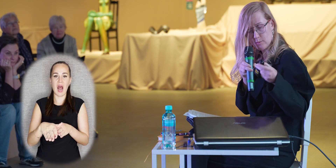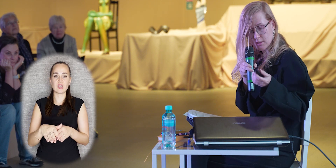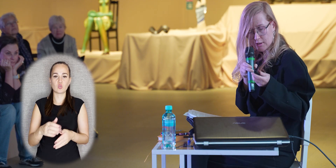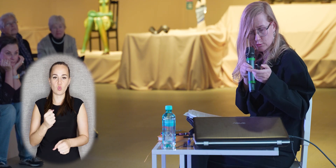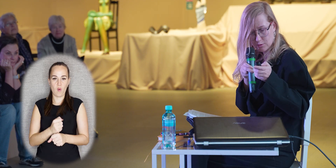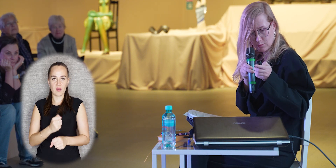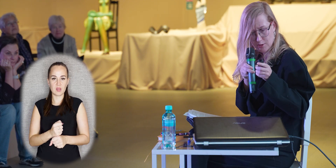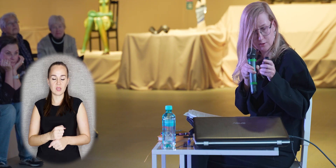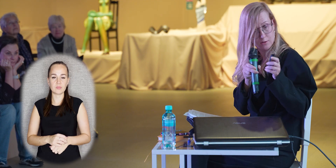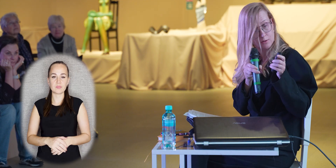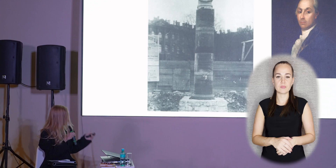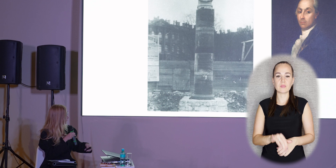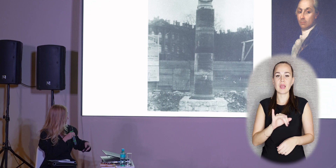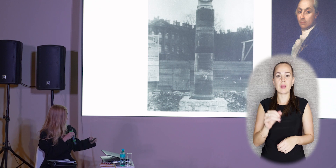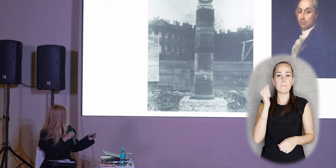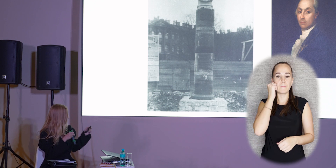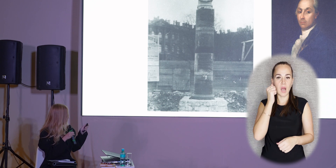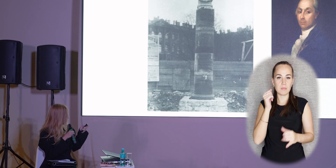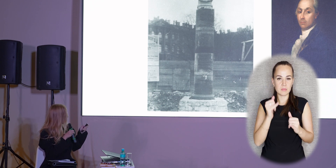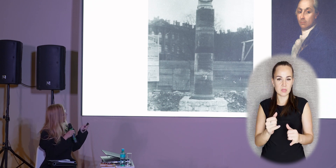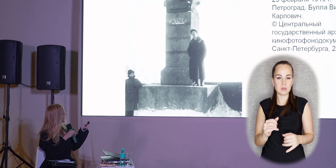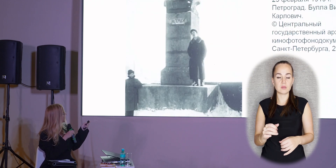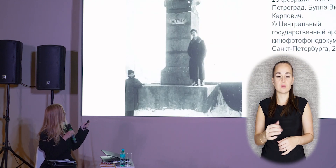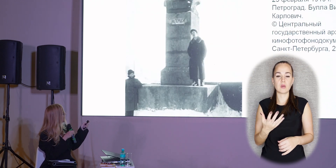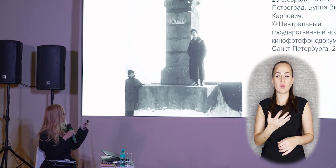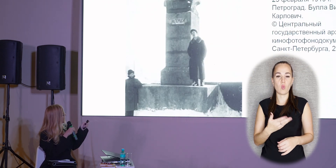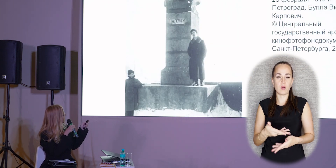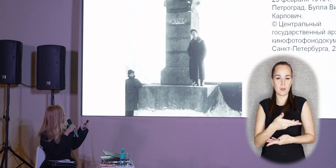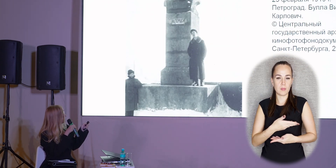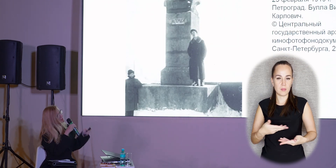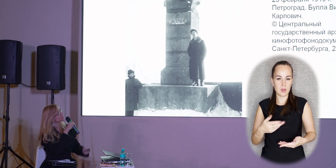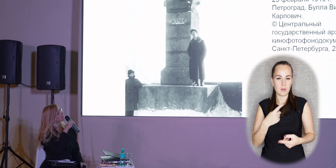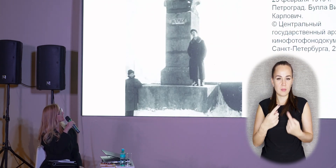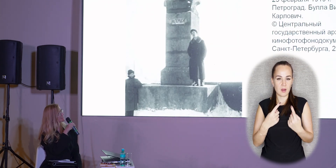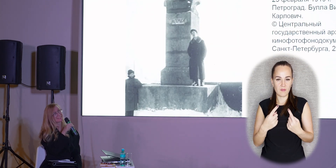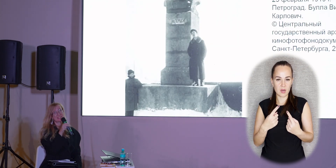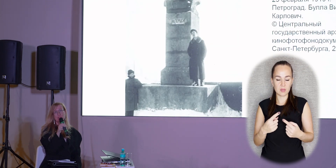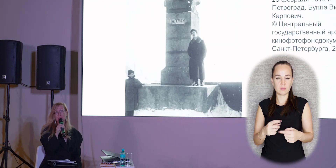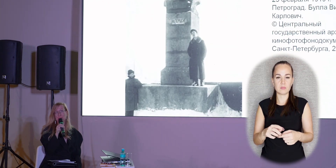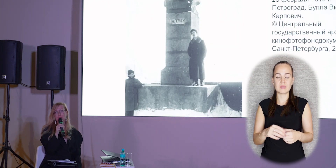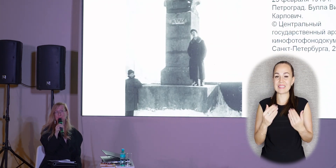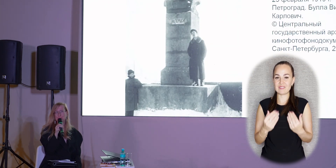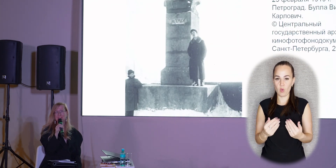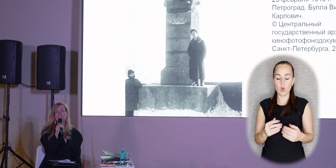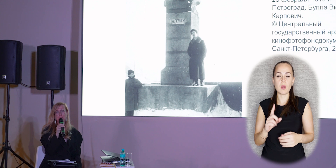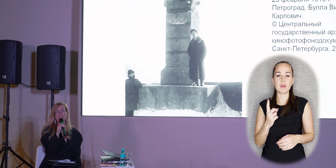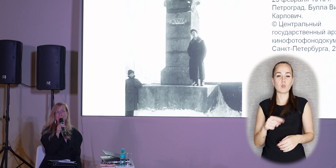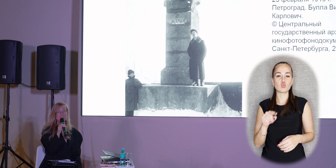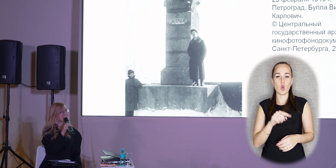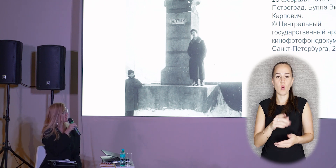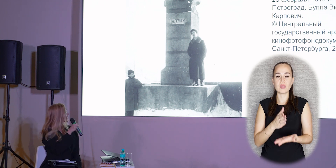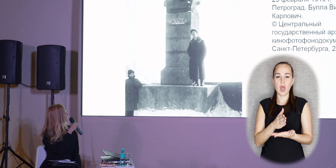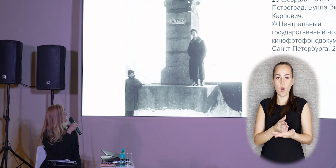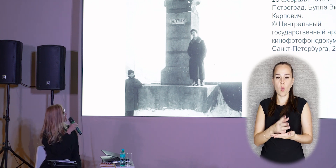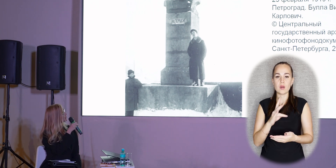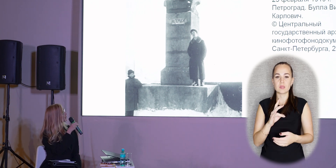памятник, о котором мы хотим поговорить как раз сегодня, потому что он расположен на